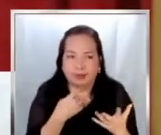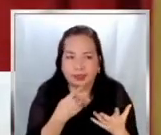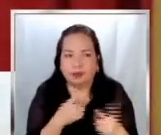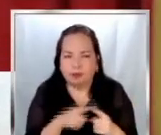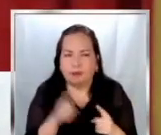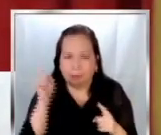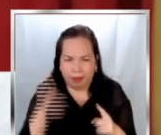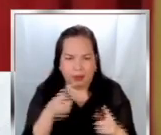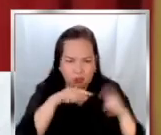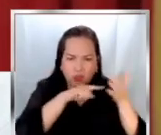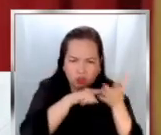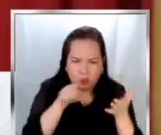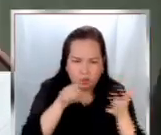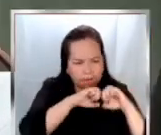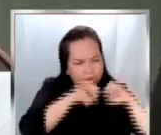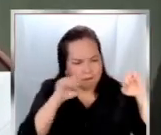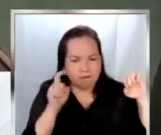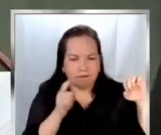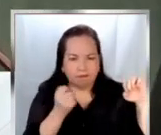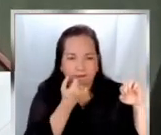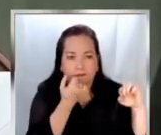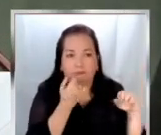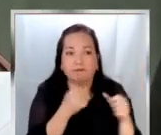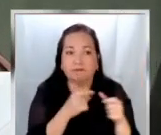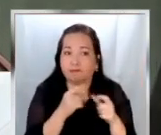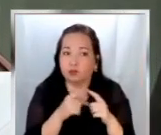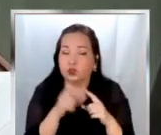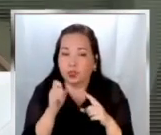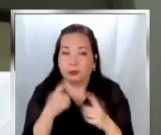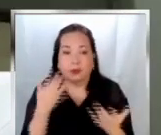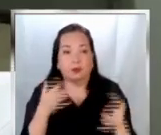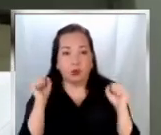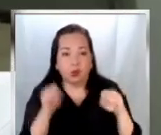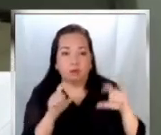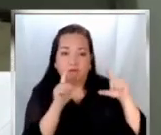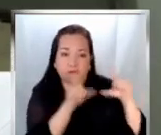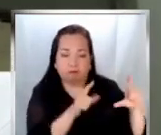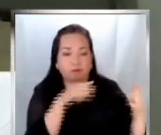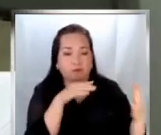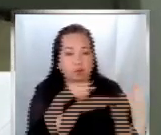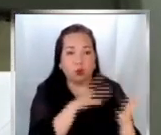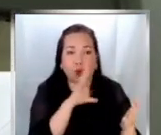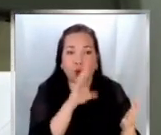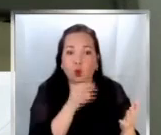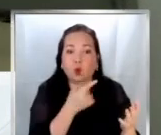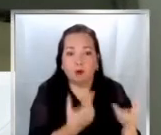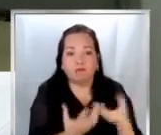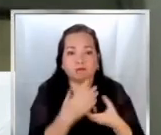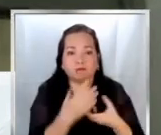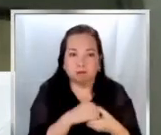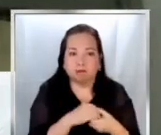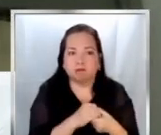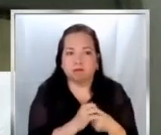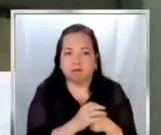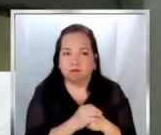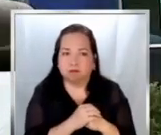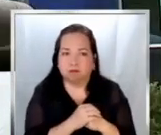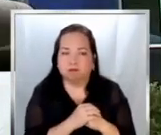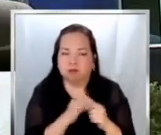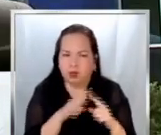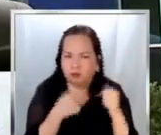panel ang kasuhan, ang mga sangkot, at gawing lead agency ang PIDEA sa mga anti-drugs operation, alinsunod na rin sa